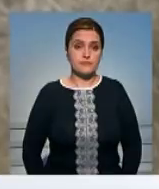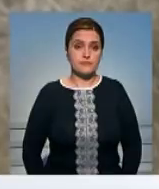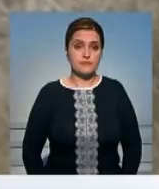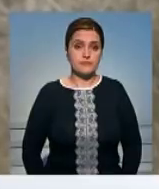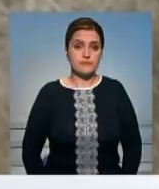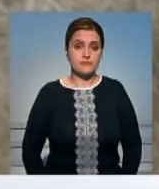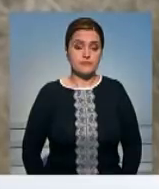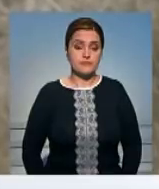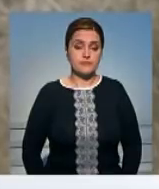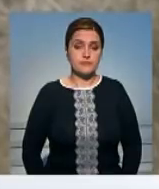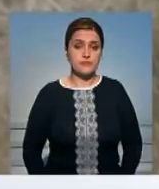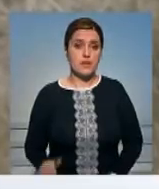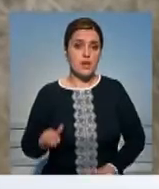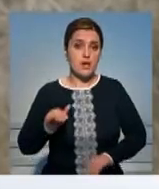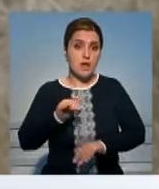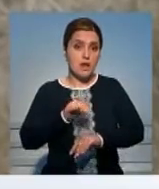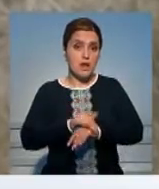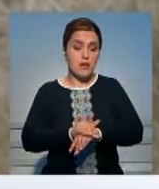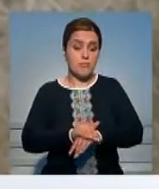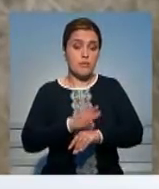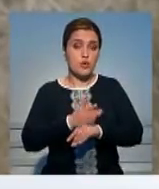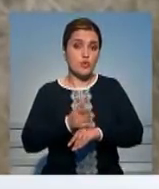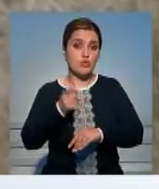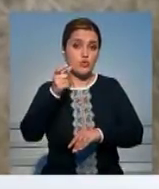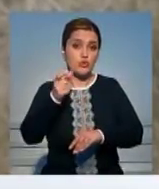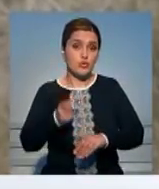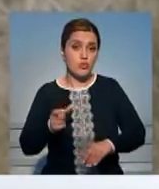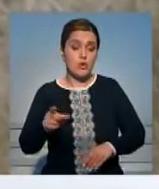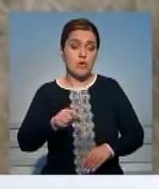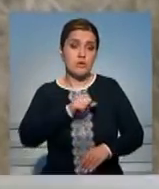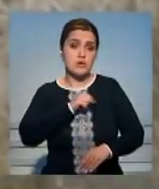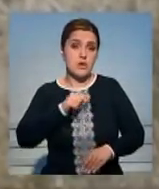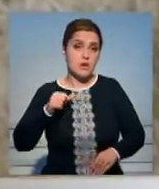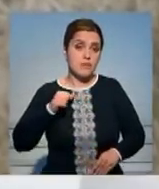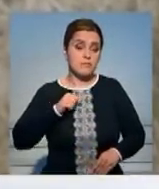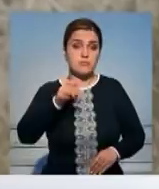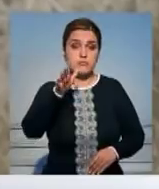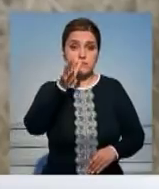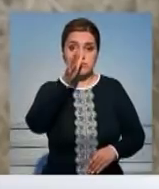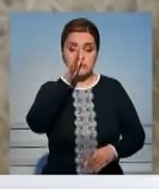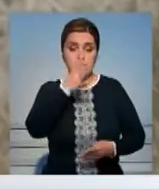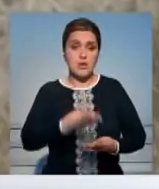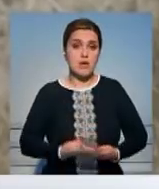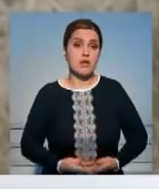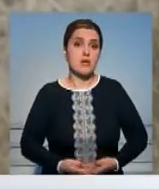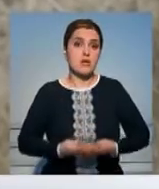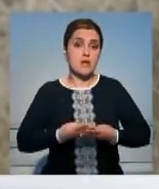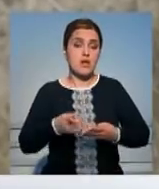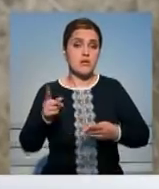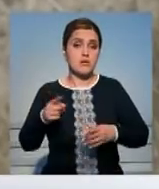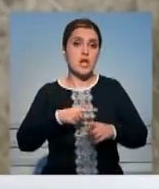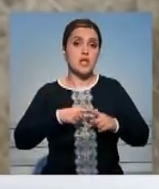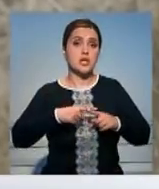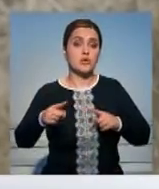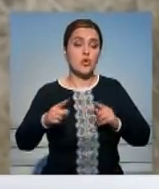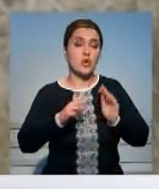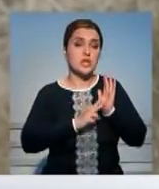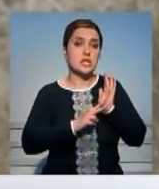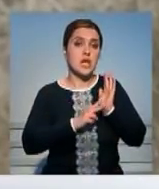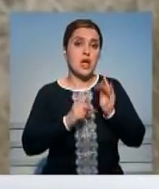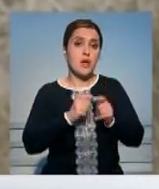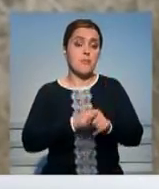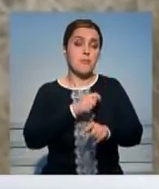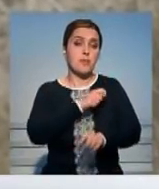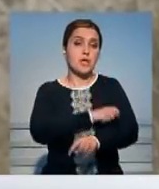тайпасские жители использовали в браконьерстве невод длиной 80-70 метров. Вот, и выловили, значит,